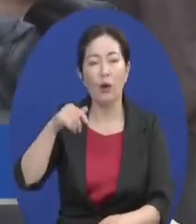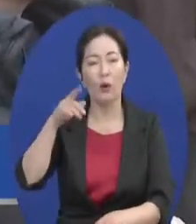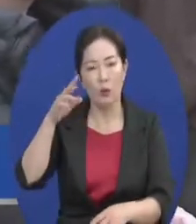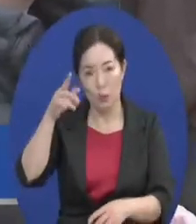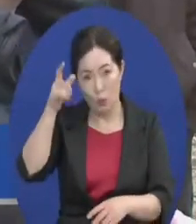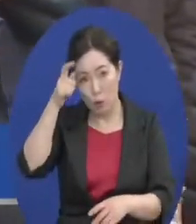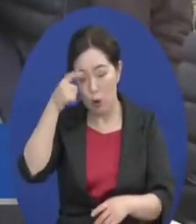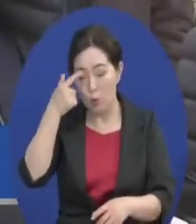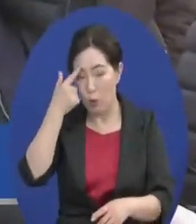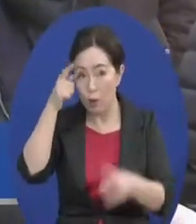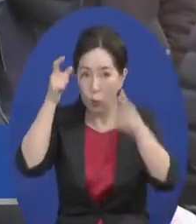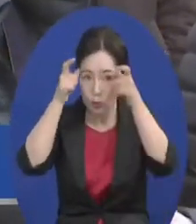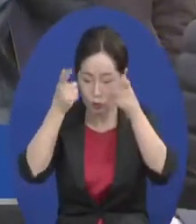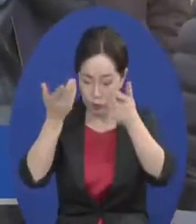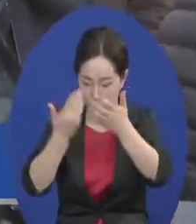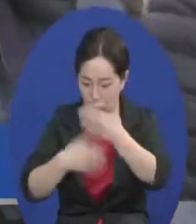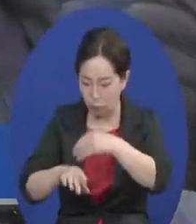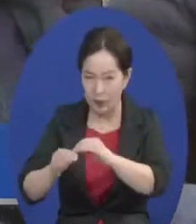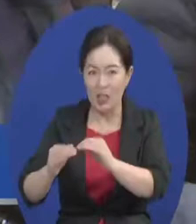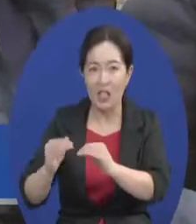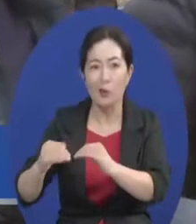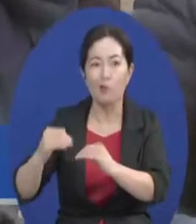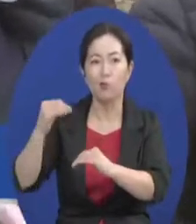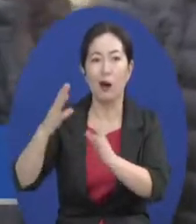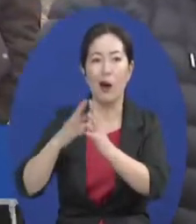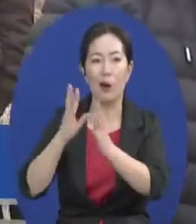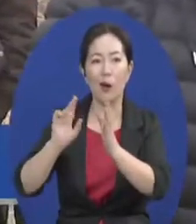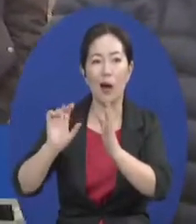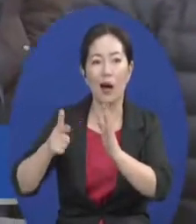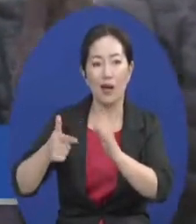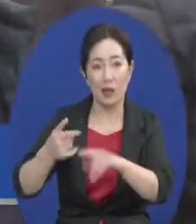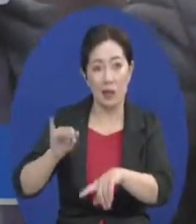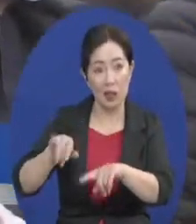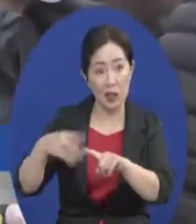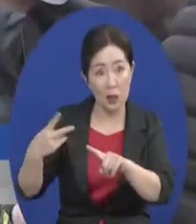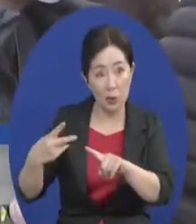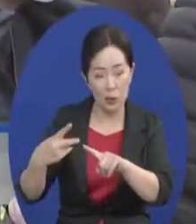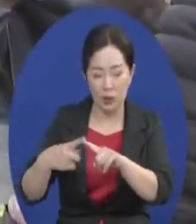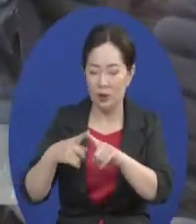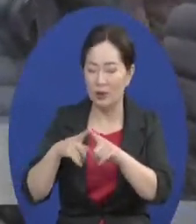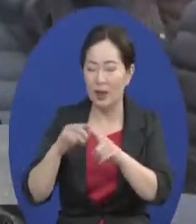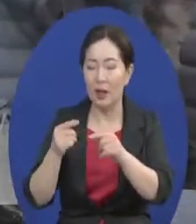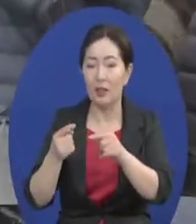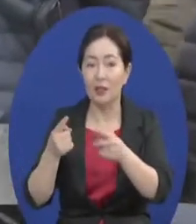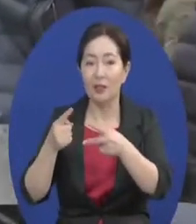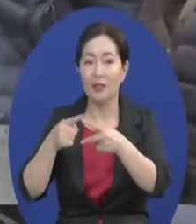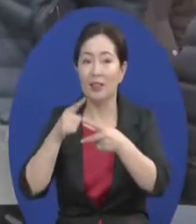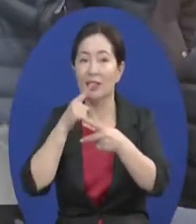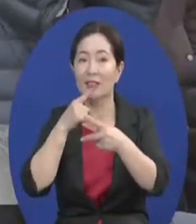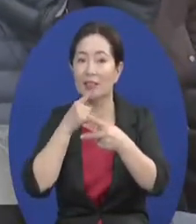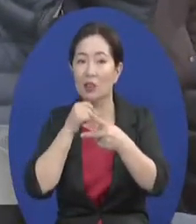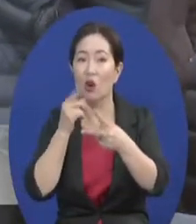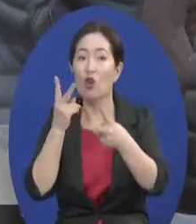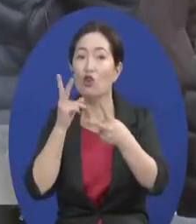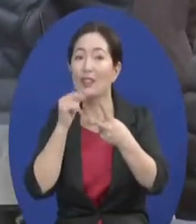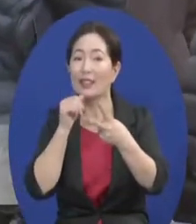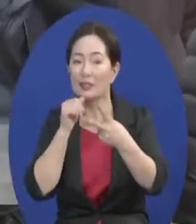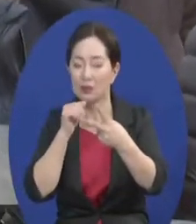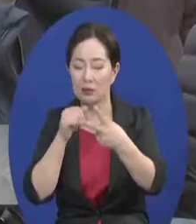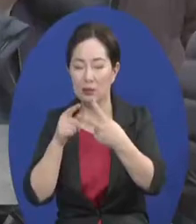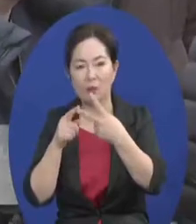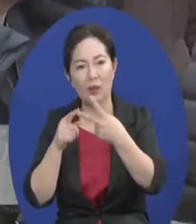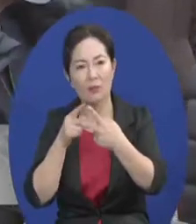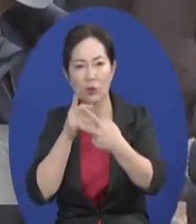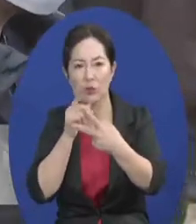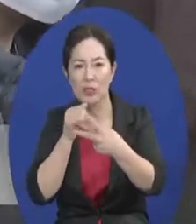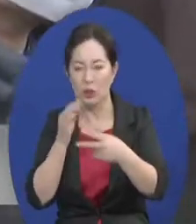10 гаруй килограммаар илүү жинтэй төрдөг. Тэрүүгээрээ дагаад одоо шүдлэн насан дээр ирэхлээр нэг ямар ч байсан 40-50